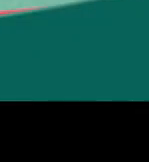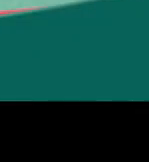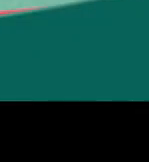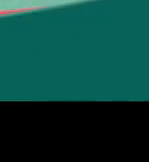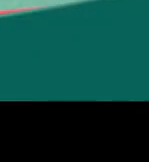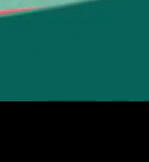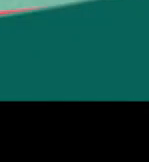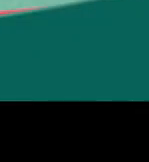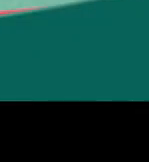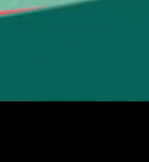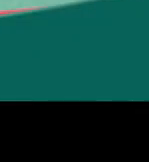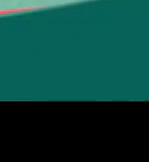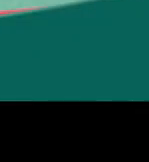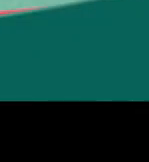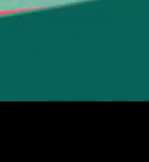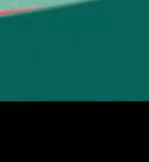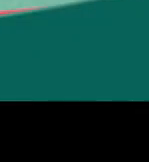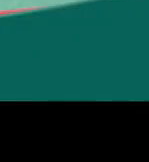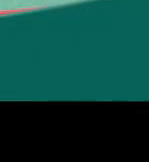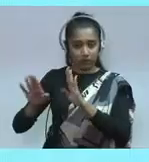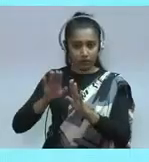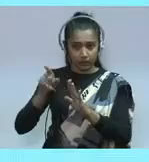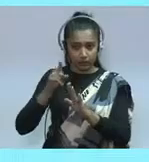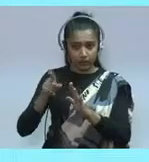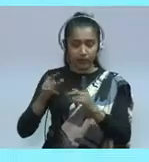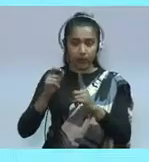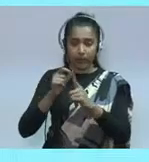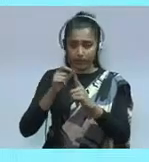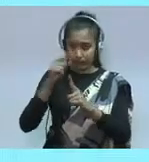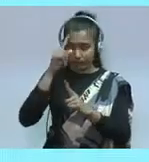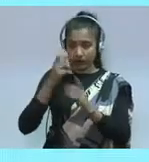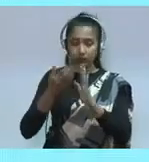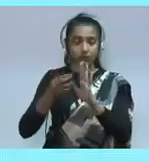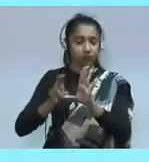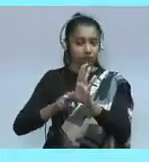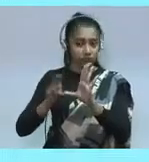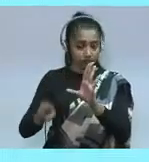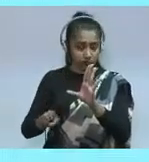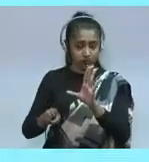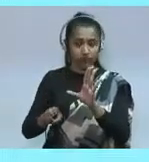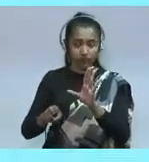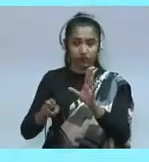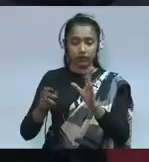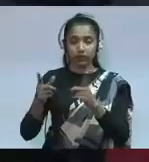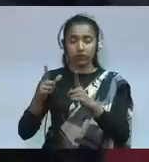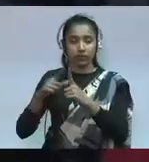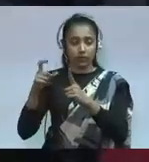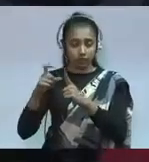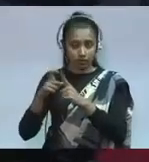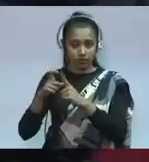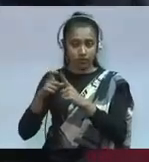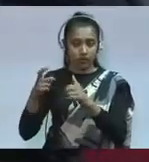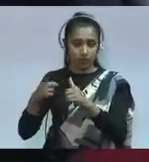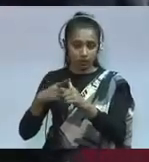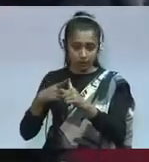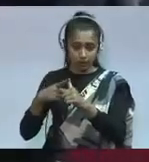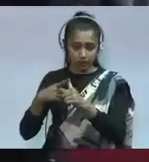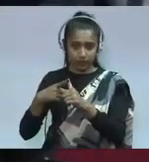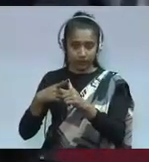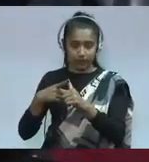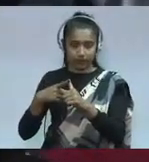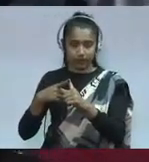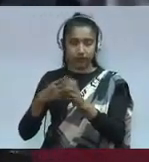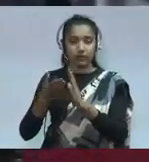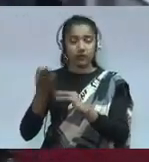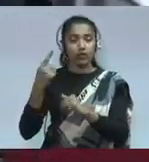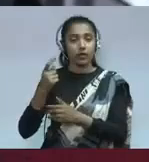නිලධාරි ප්‍රේමදාස කොඩිතුවක්කු, හිටපු රාජ්‍ය පරිපාලන නිලධාරි අභය වේරගොඩ, හිටපු බැංකුකරු